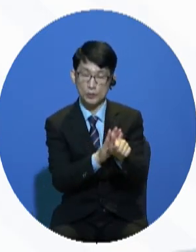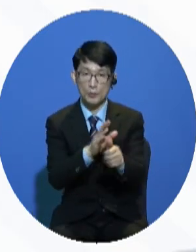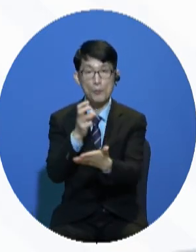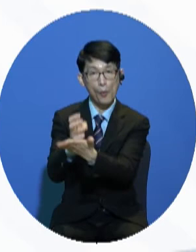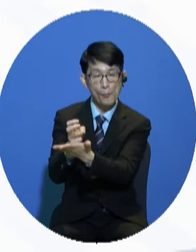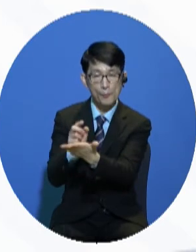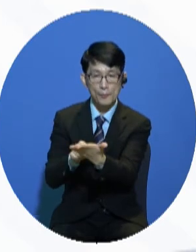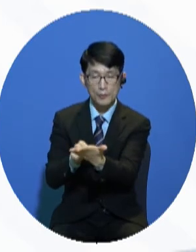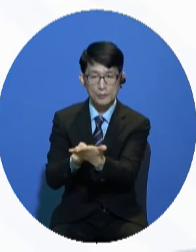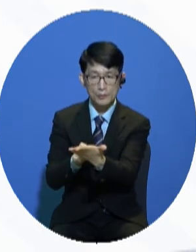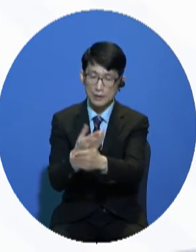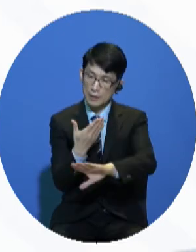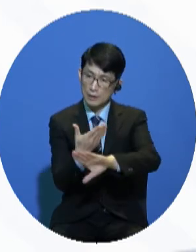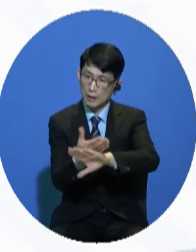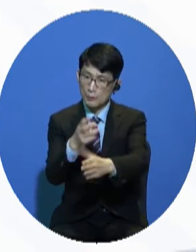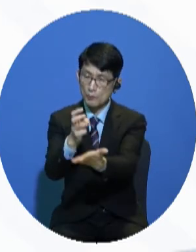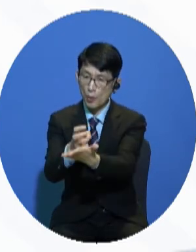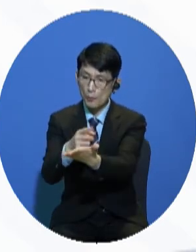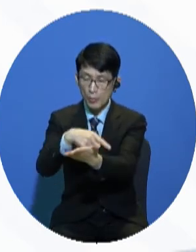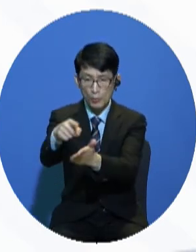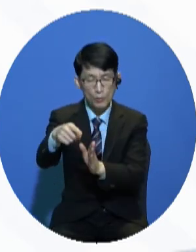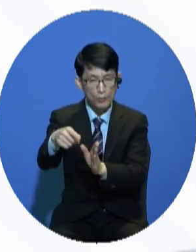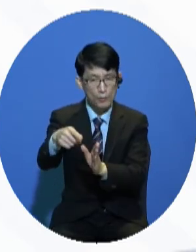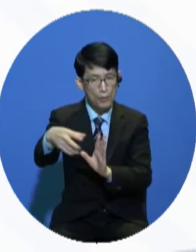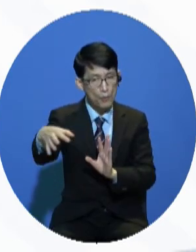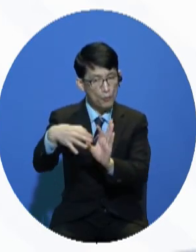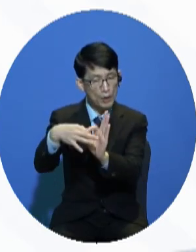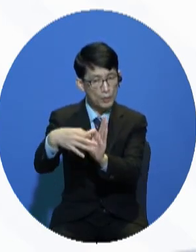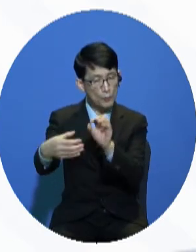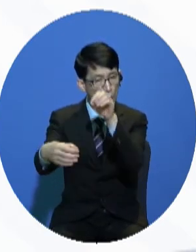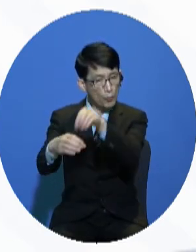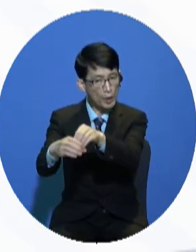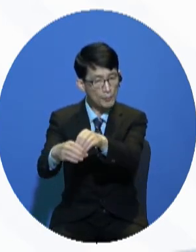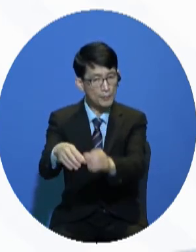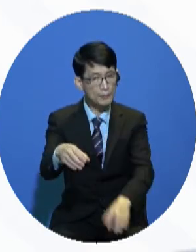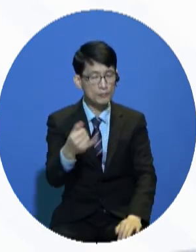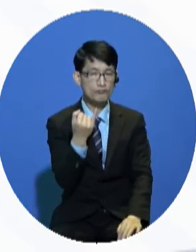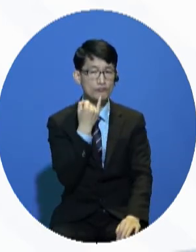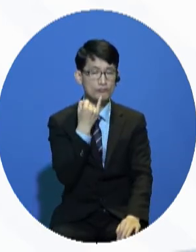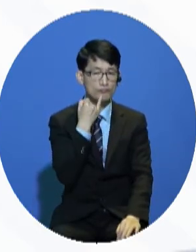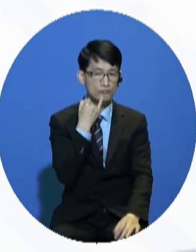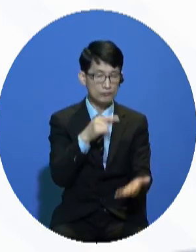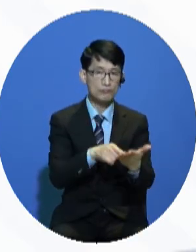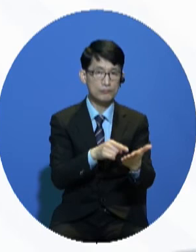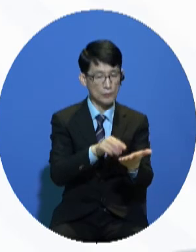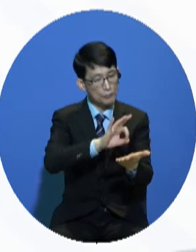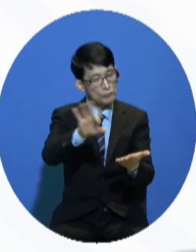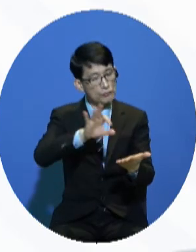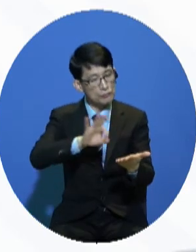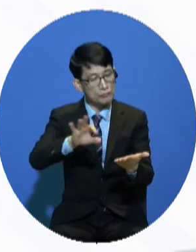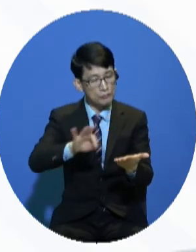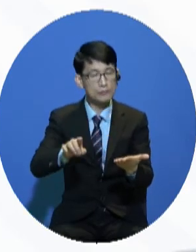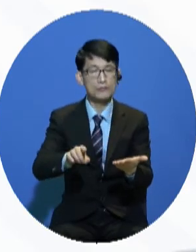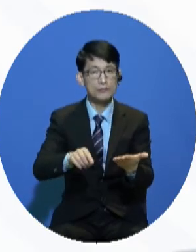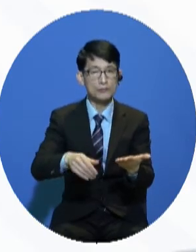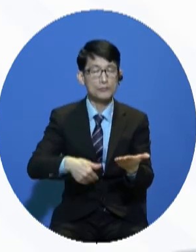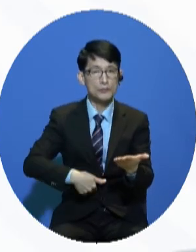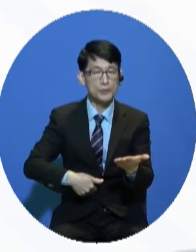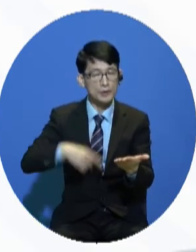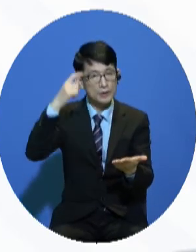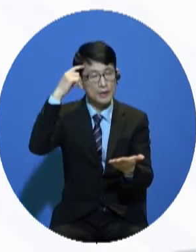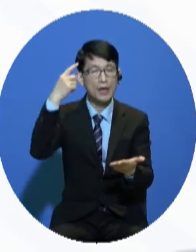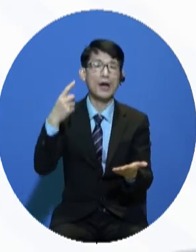다 다른 법률에서 규정하는 것이 훨씬 더 실효성이 높은 그런 내용들도 있습니다. 그래서 이제 장애인 권리 보장법에